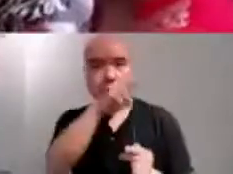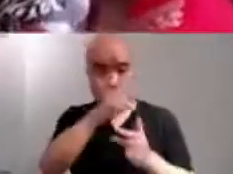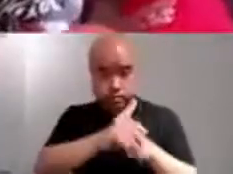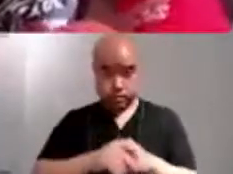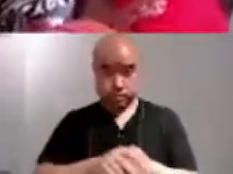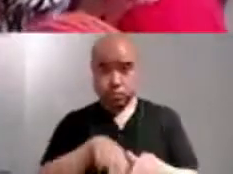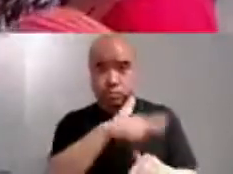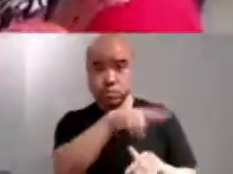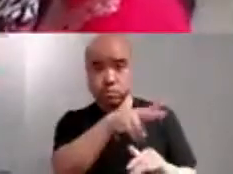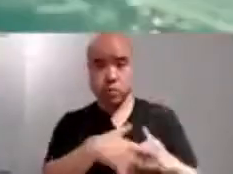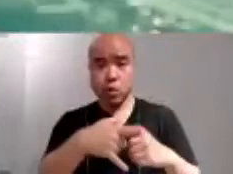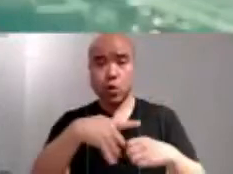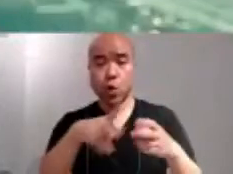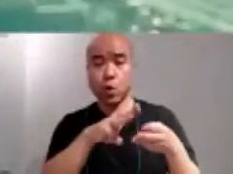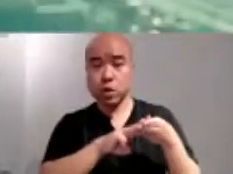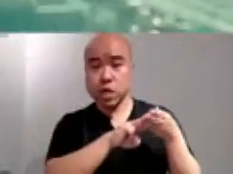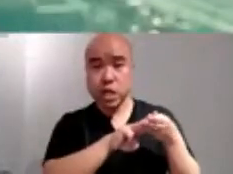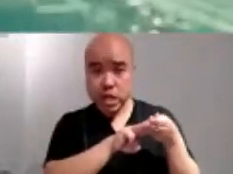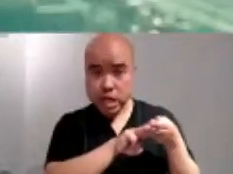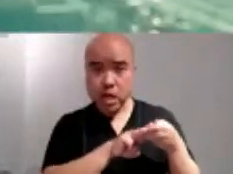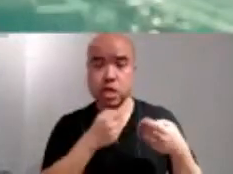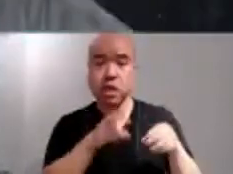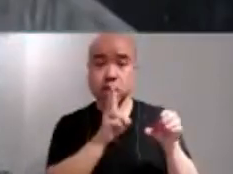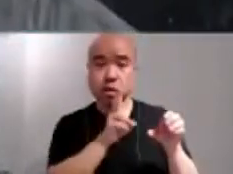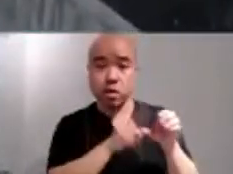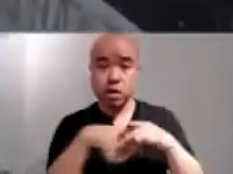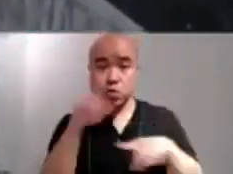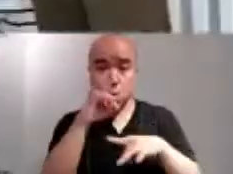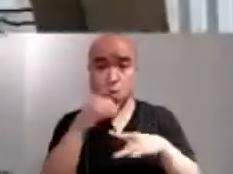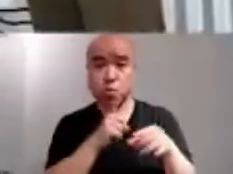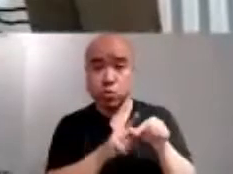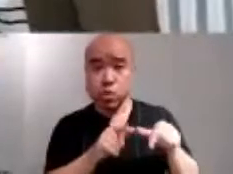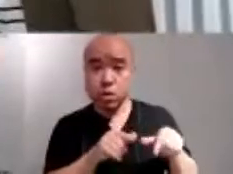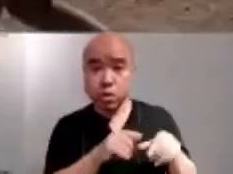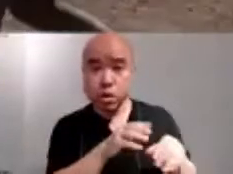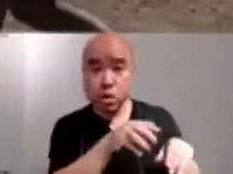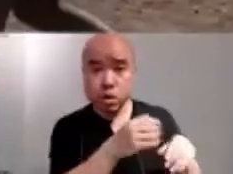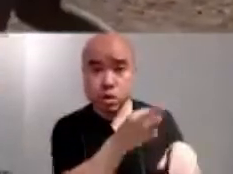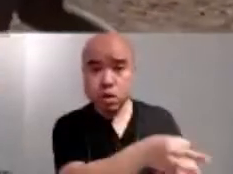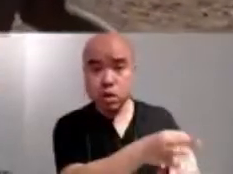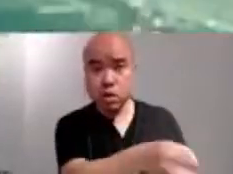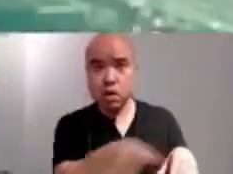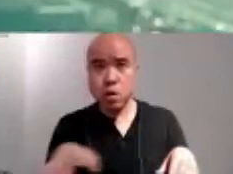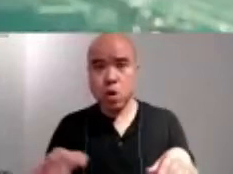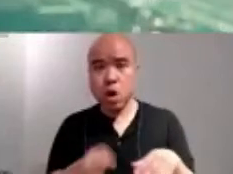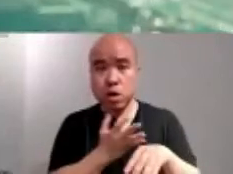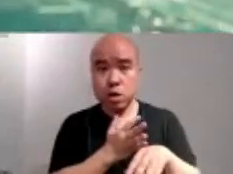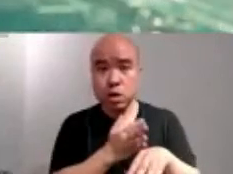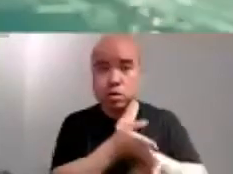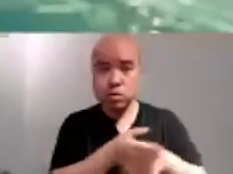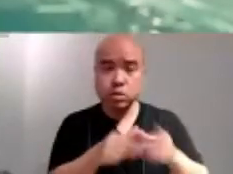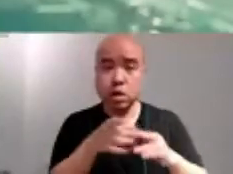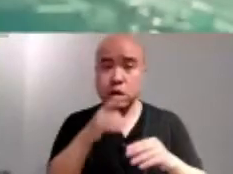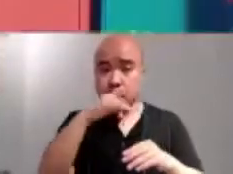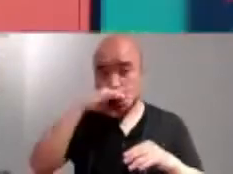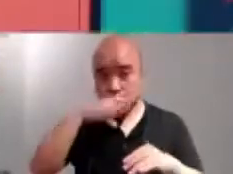啦，拉薩嘅盲童中心啦，肯亞難民營入邊嘅社企啦，烏干達嘅婦女團體